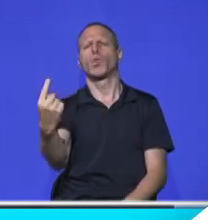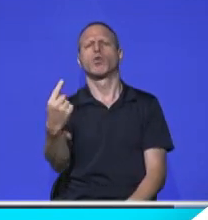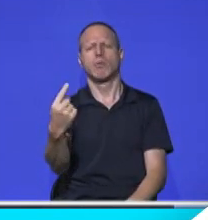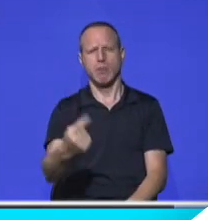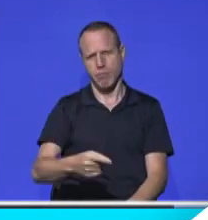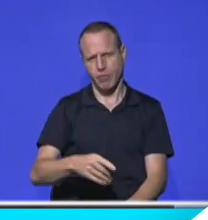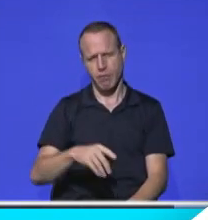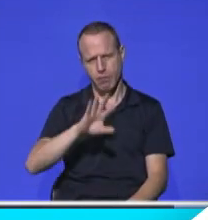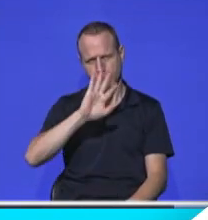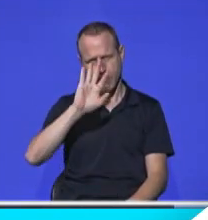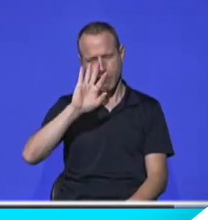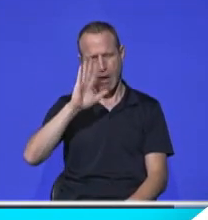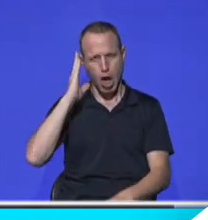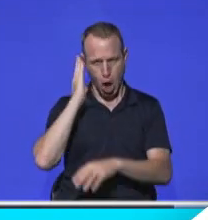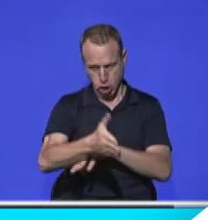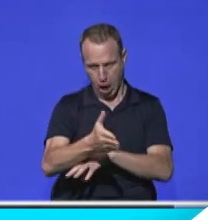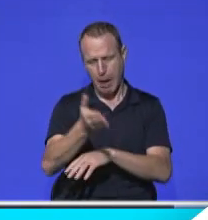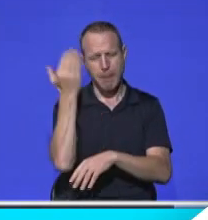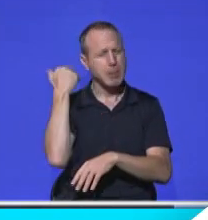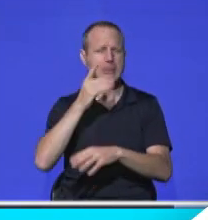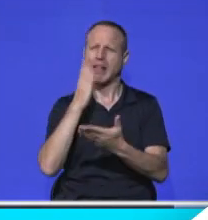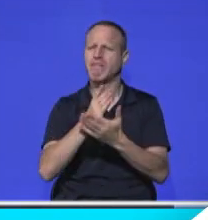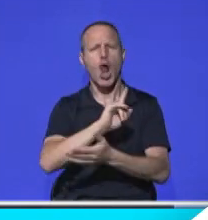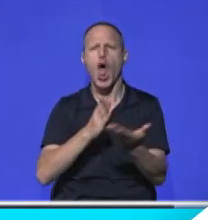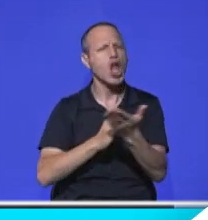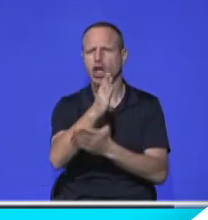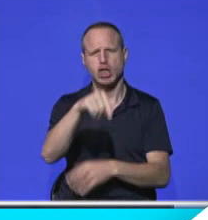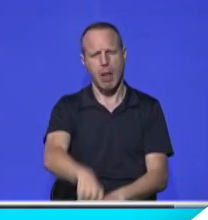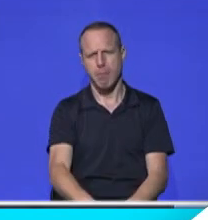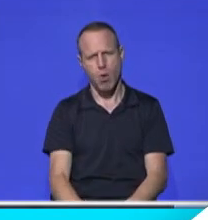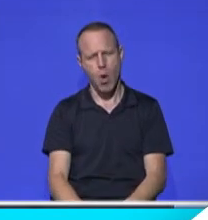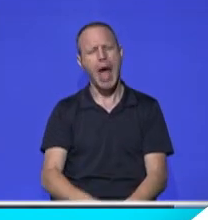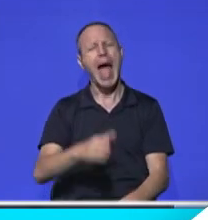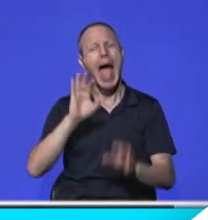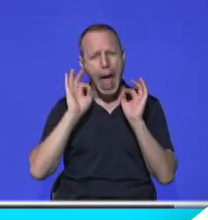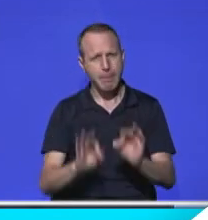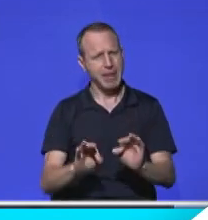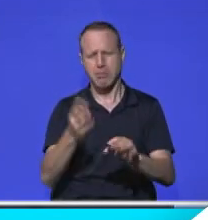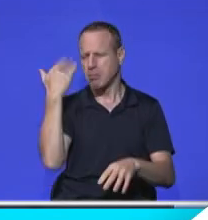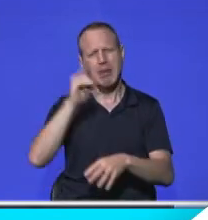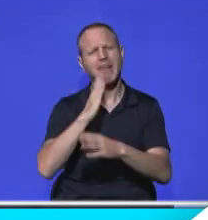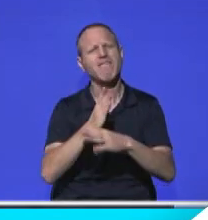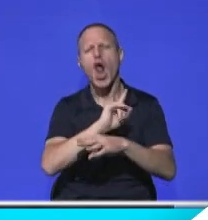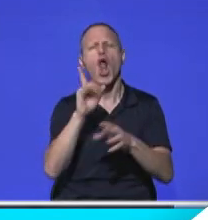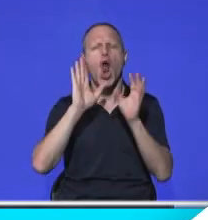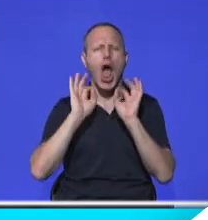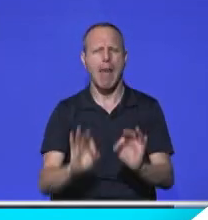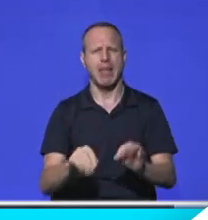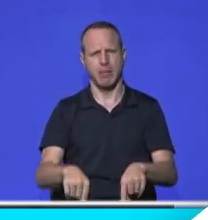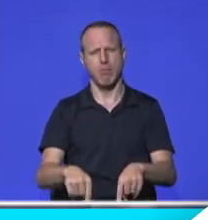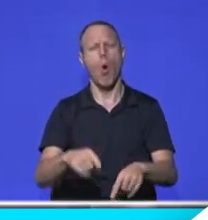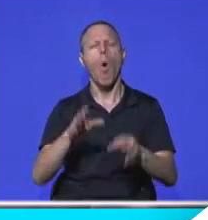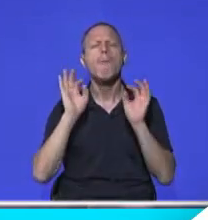והישר, ממזמן כבר לא ישר כאן. האמת, ממזמן כבר לא אמת כאן. המוסר כבר מזמן לא מוסרי